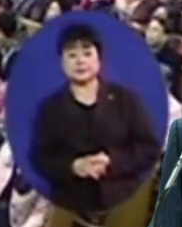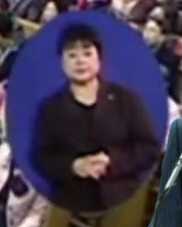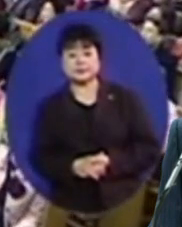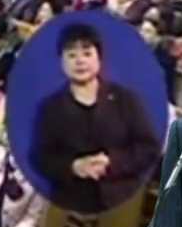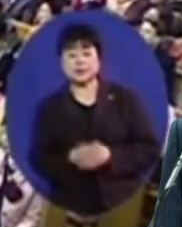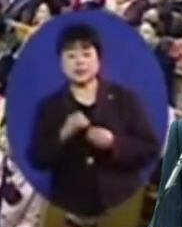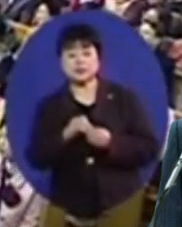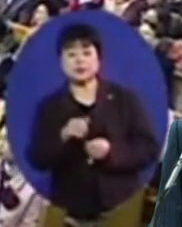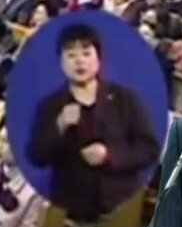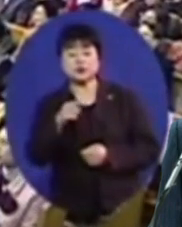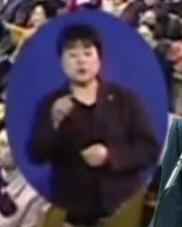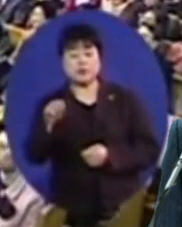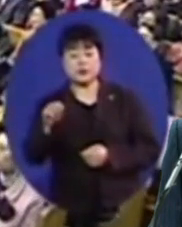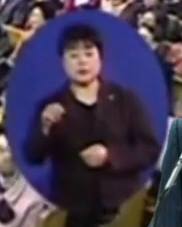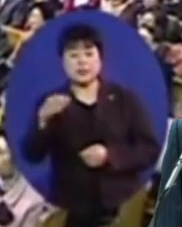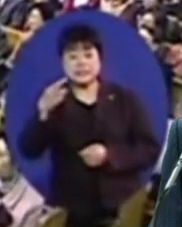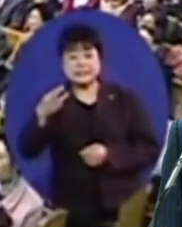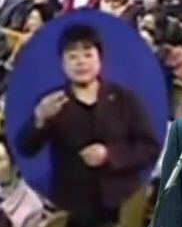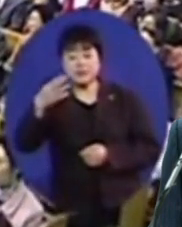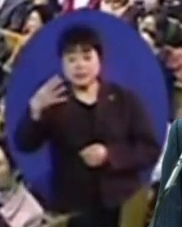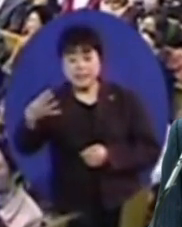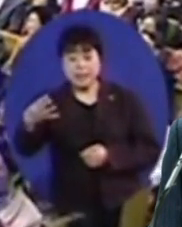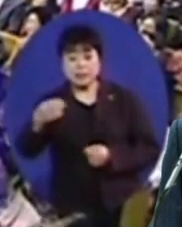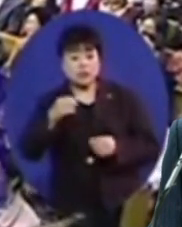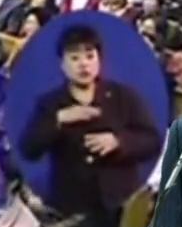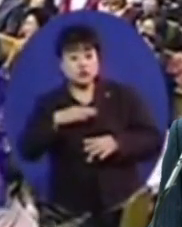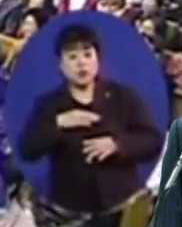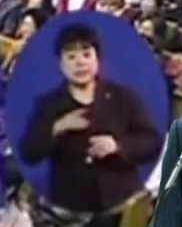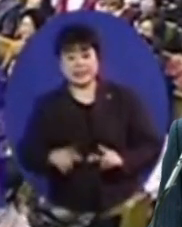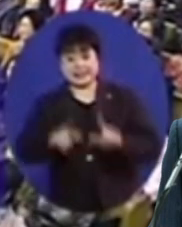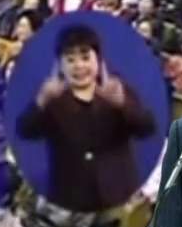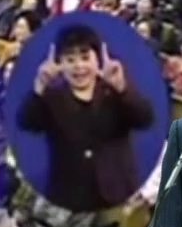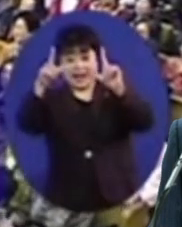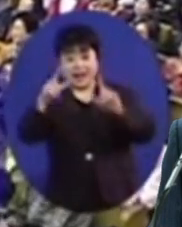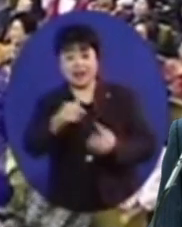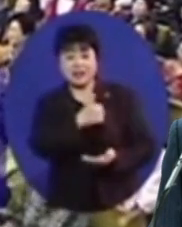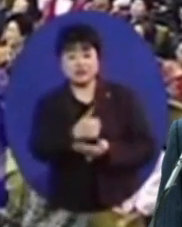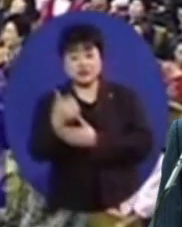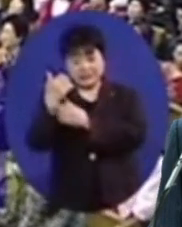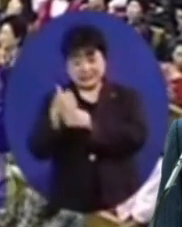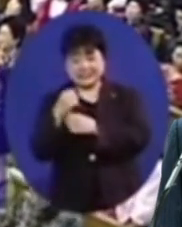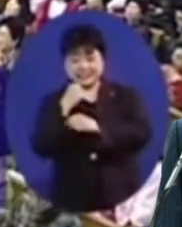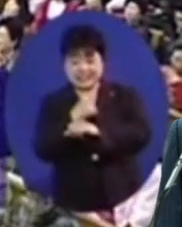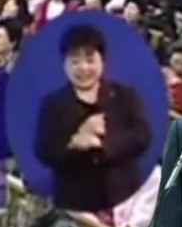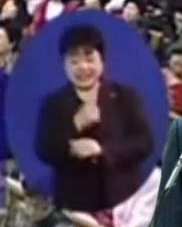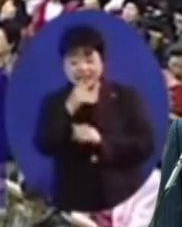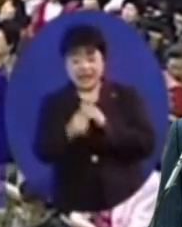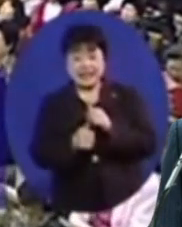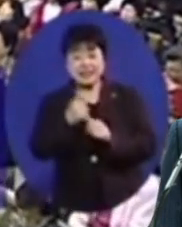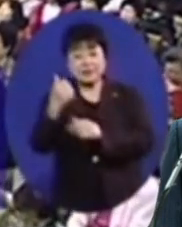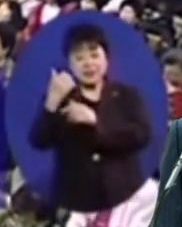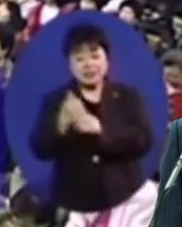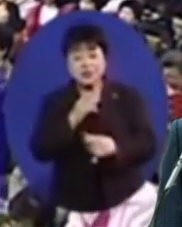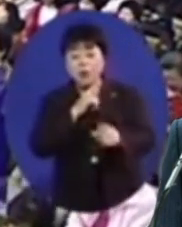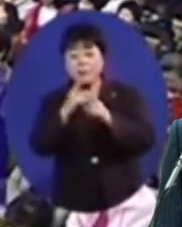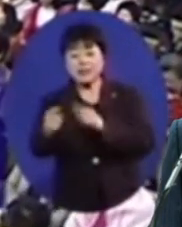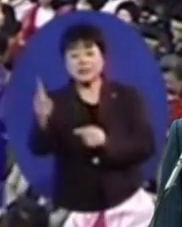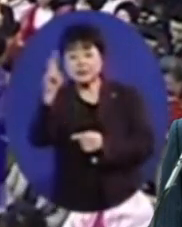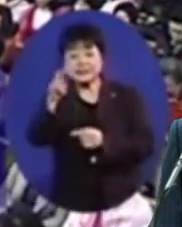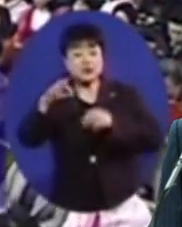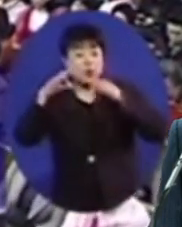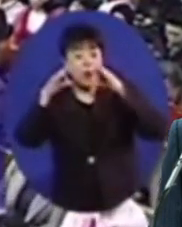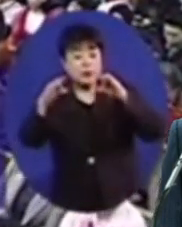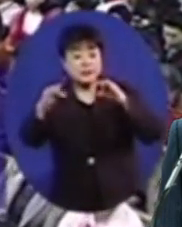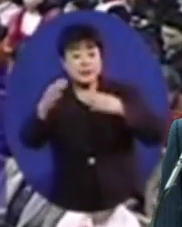시편 56편 3절로 4절에 보면 내가 두려워하는 날에 내가 주를 의지하리이다. 내가 하나님을 의지하고 그 말씀을